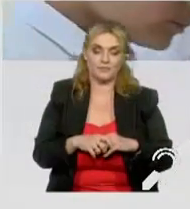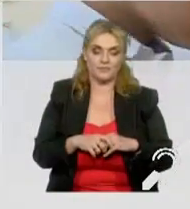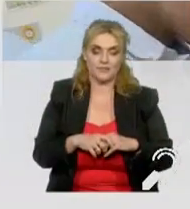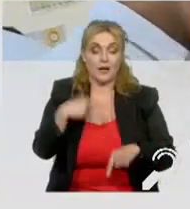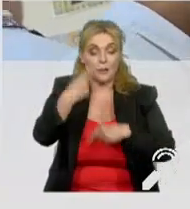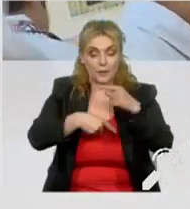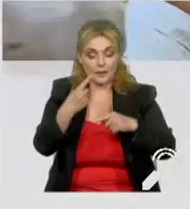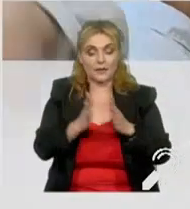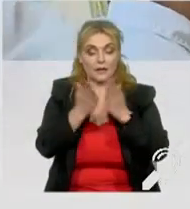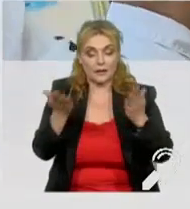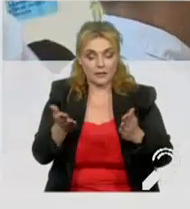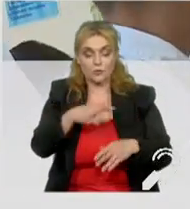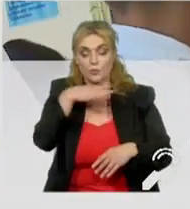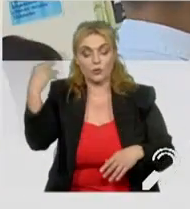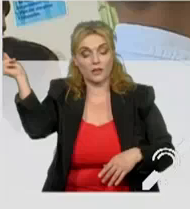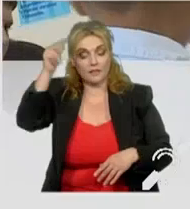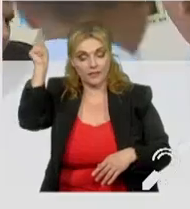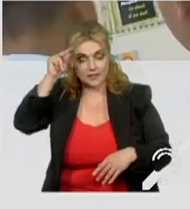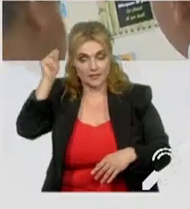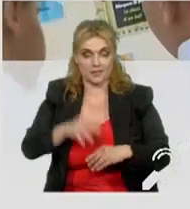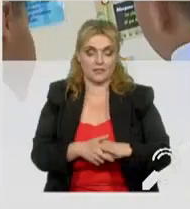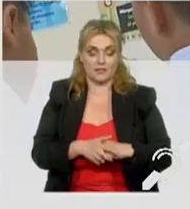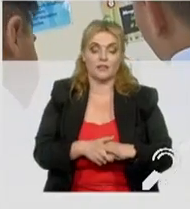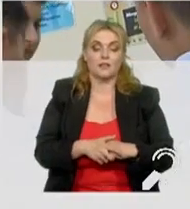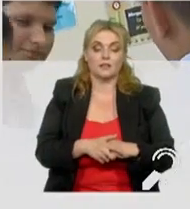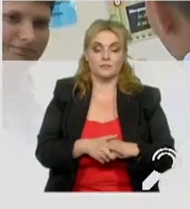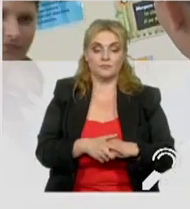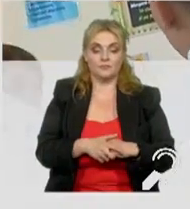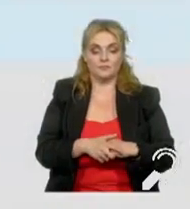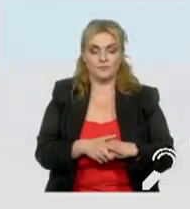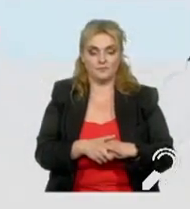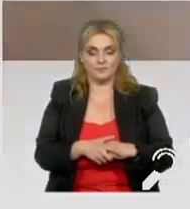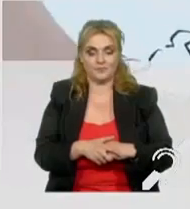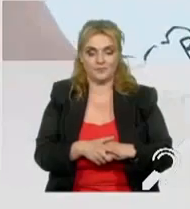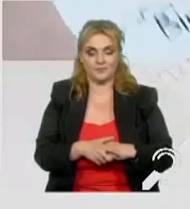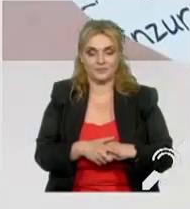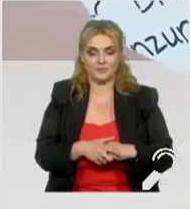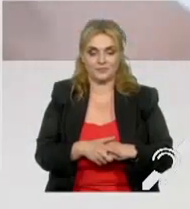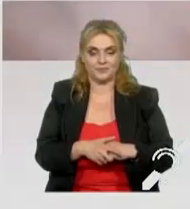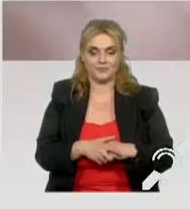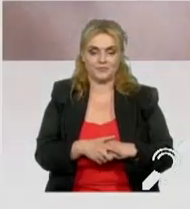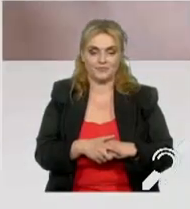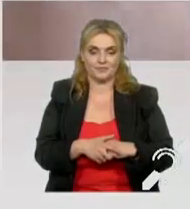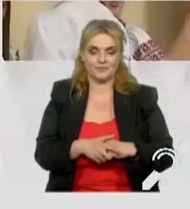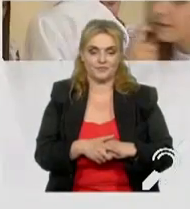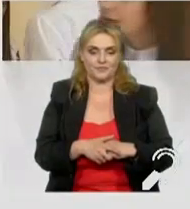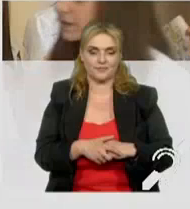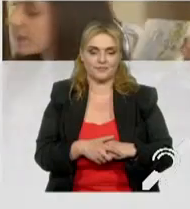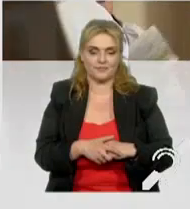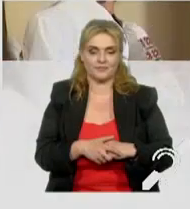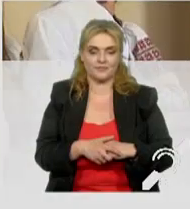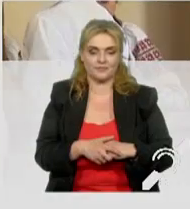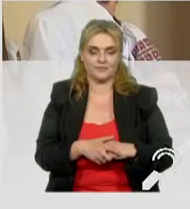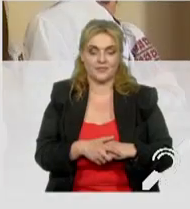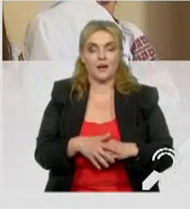prin cărți, prin oamenii cu suflet mare, prin oamenii care vin din cărți. Dezvoltare, prosperitate, exact asta